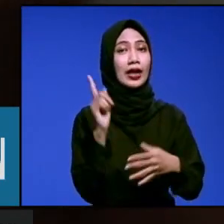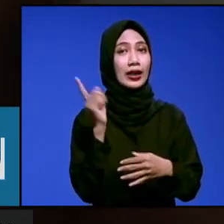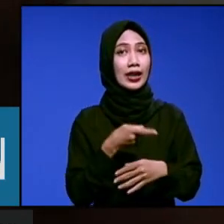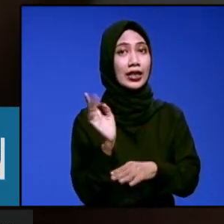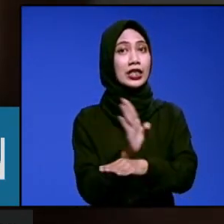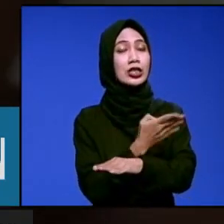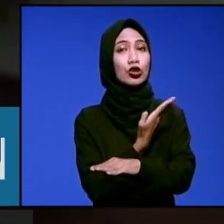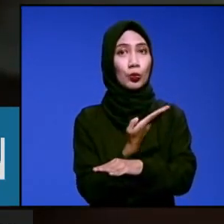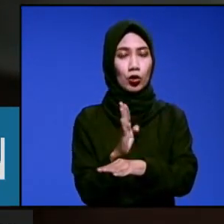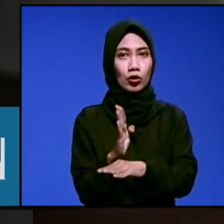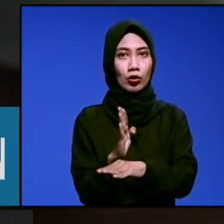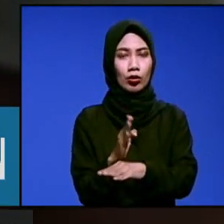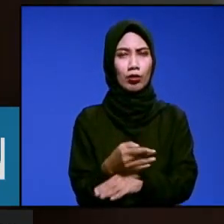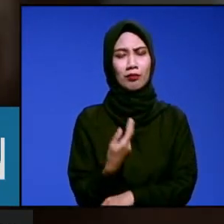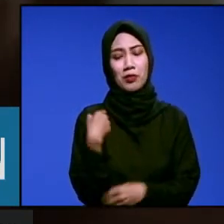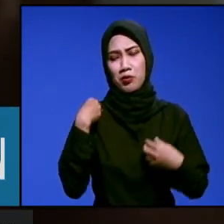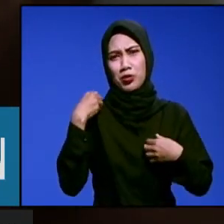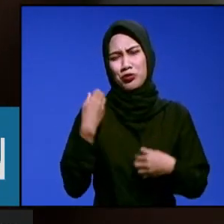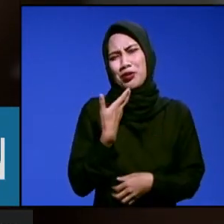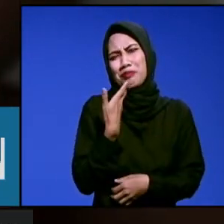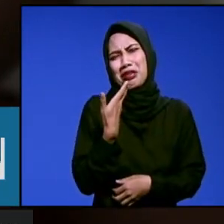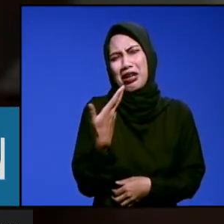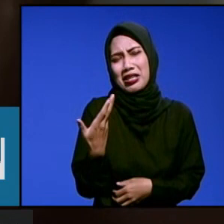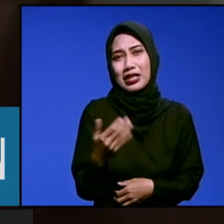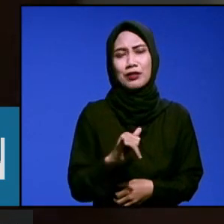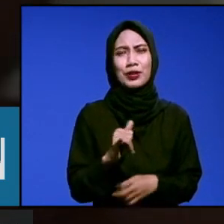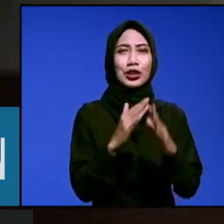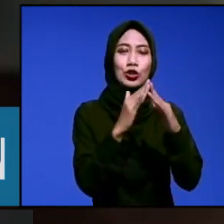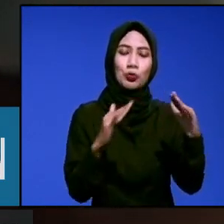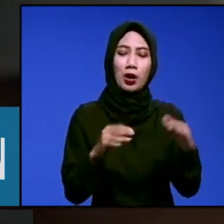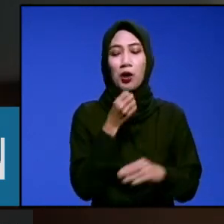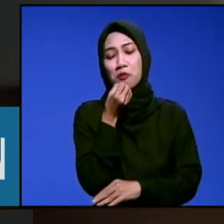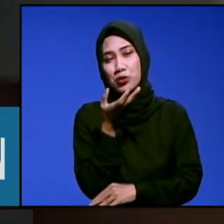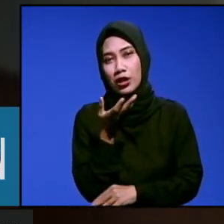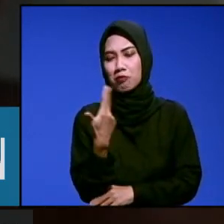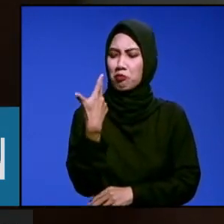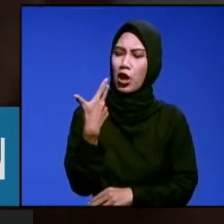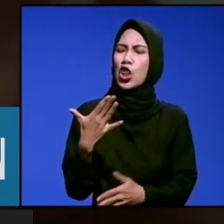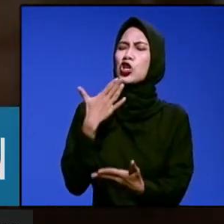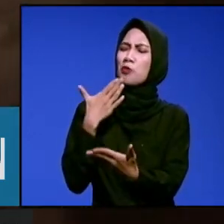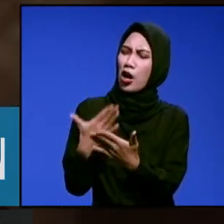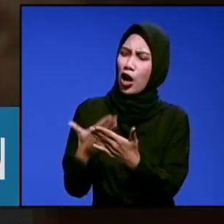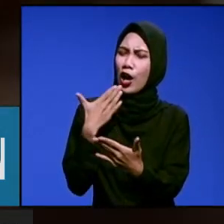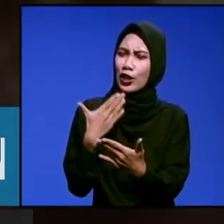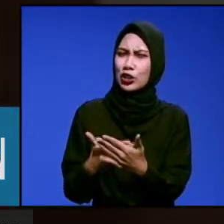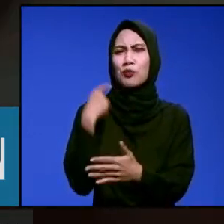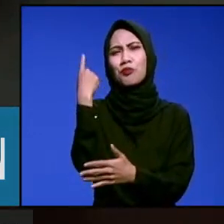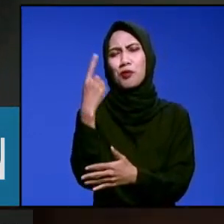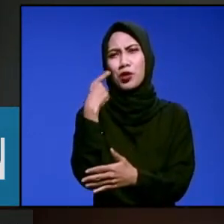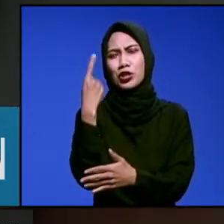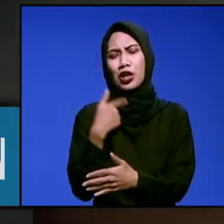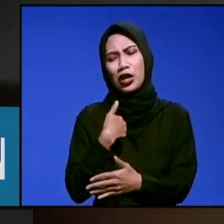dengan pakaian Ala kadarnya setimpal mengucapkan terima kasih karena telah mendapatkan bantuan pemerintah sebagai konpensasi